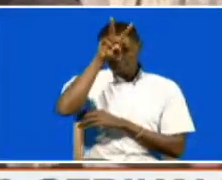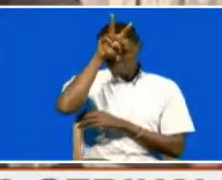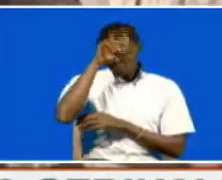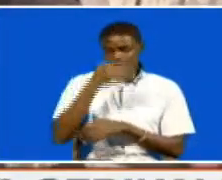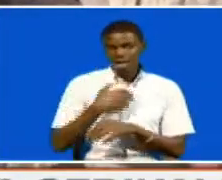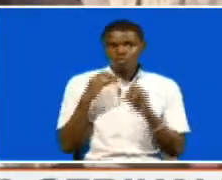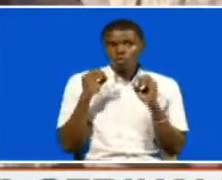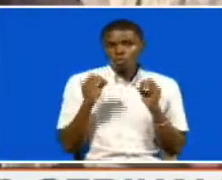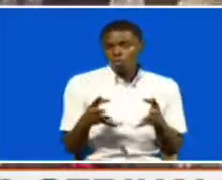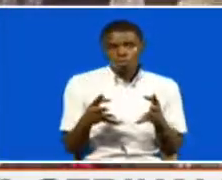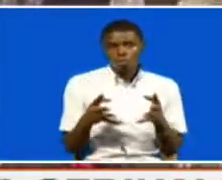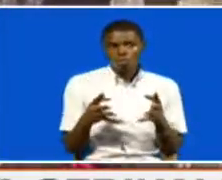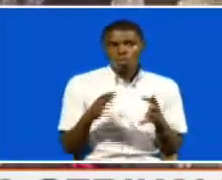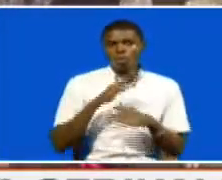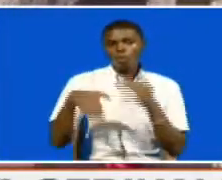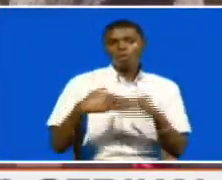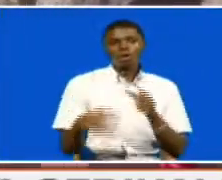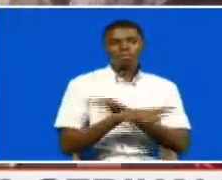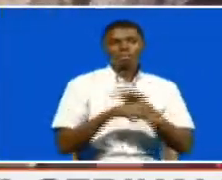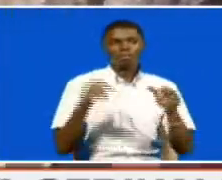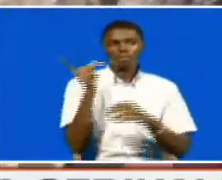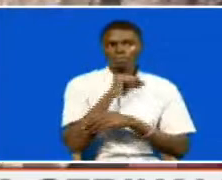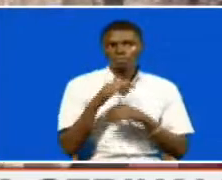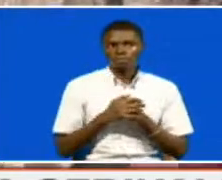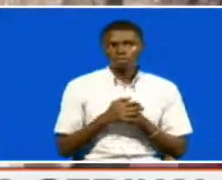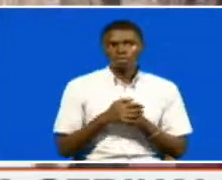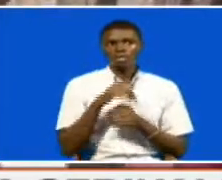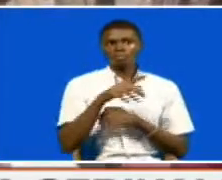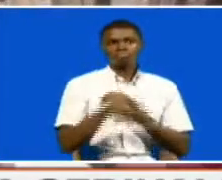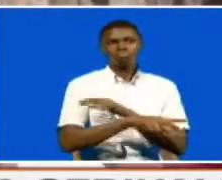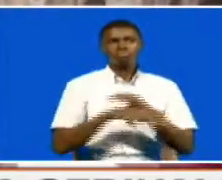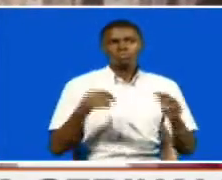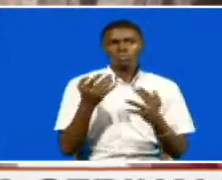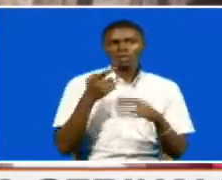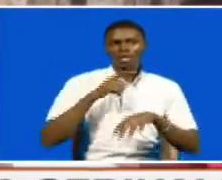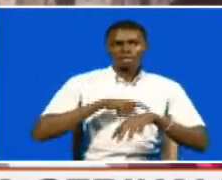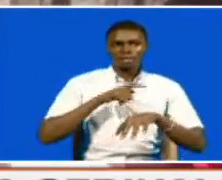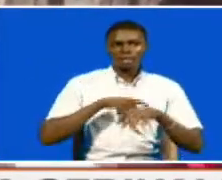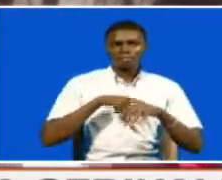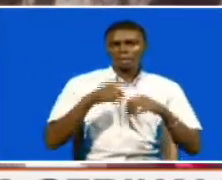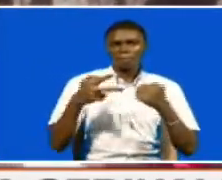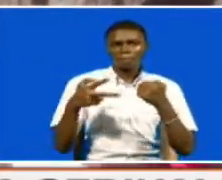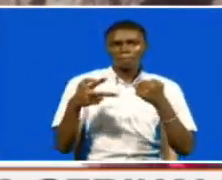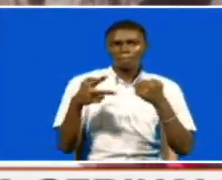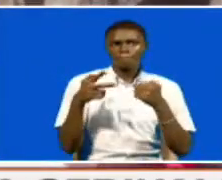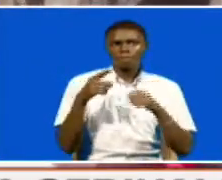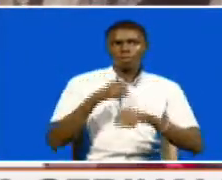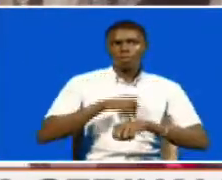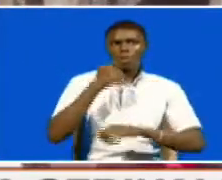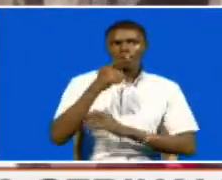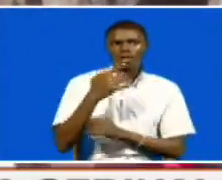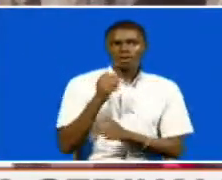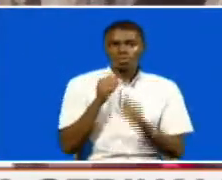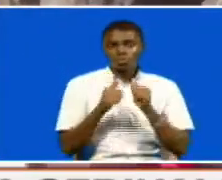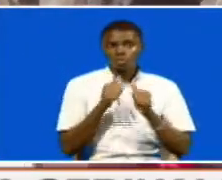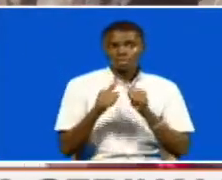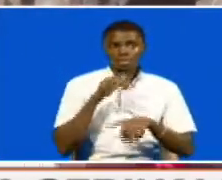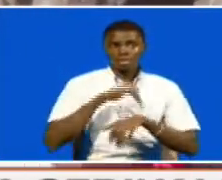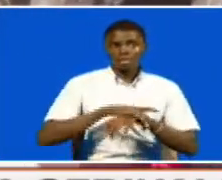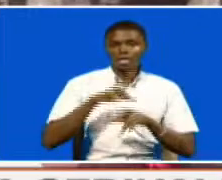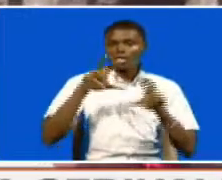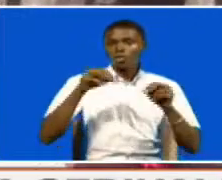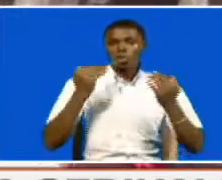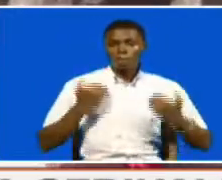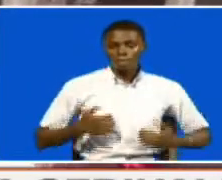moja na yote zimeenda. Hii mbuzi imechukuliwa hapa saa 5 ambayo ilikuwa ni mapema sana. Na hakuna mtu anakubaliwa hata kutembea kwa hii barabara, na